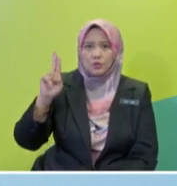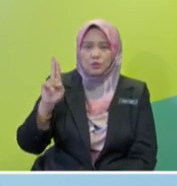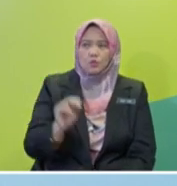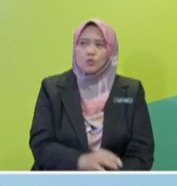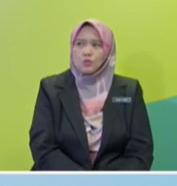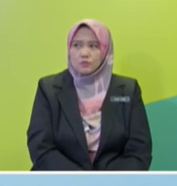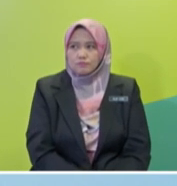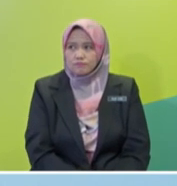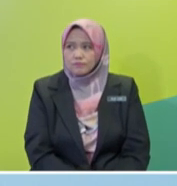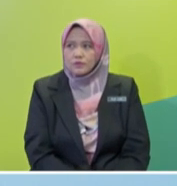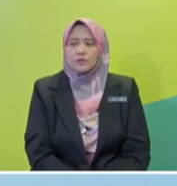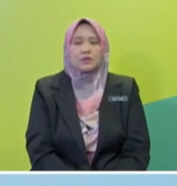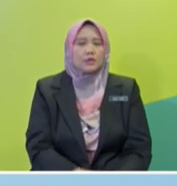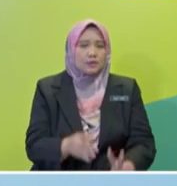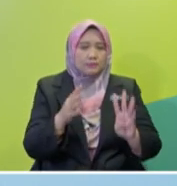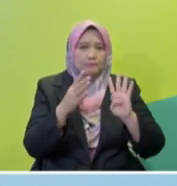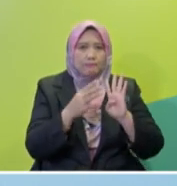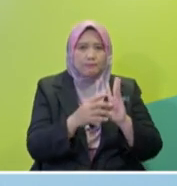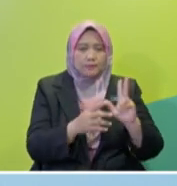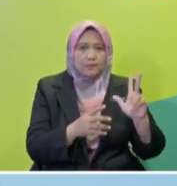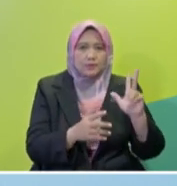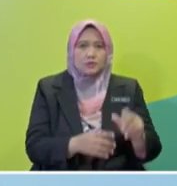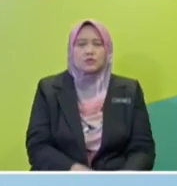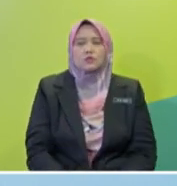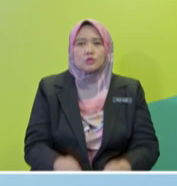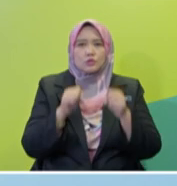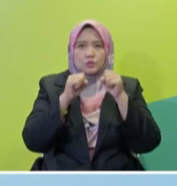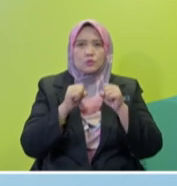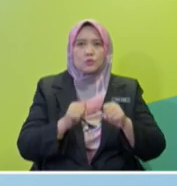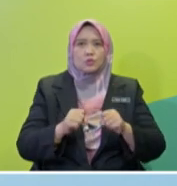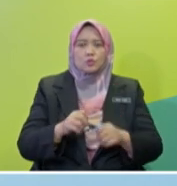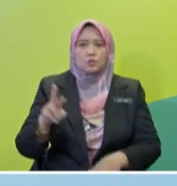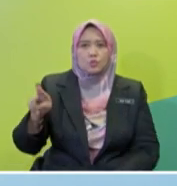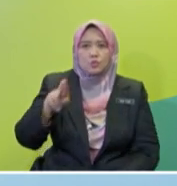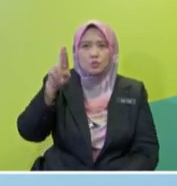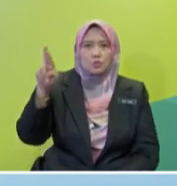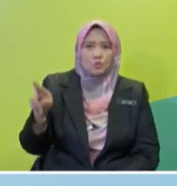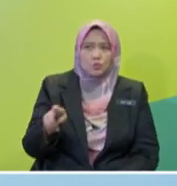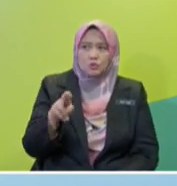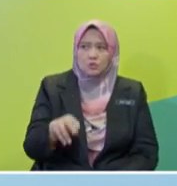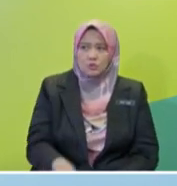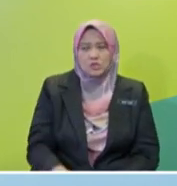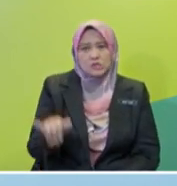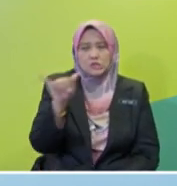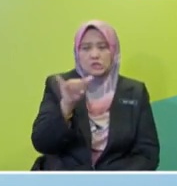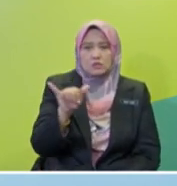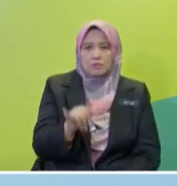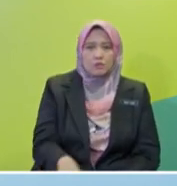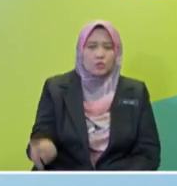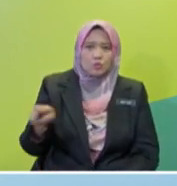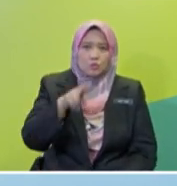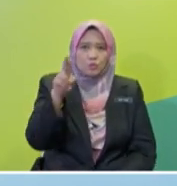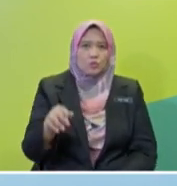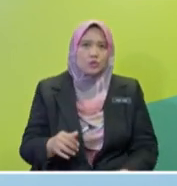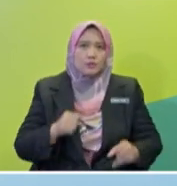cabang yang ketiga adalah struktur roda sepatu roda ini memang kita nampaknya seperti ruji Basikal